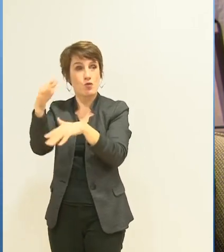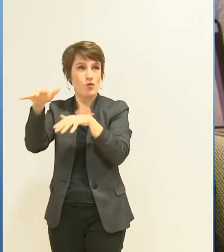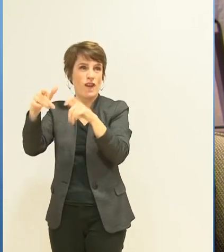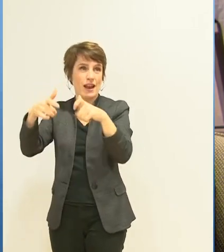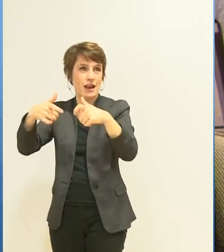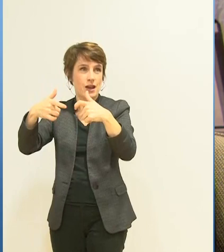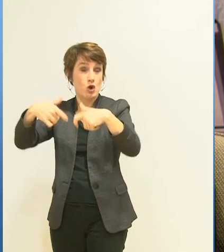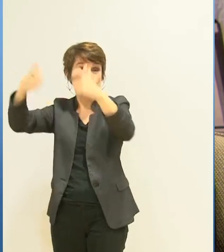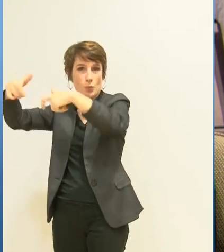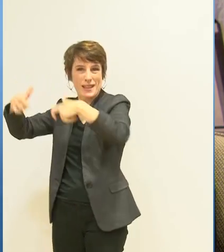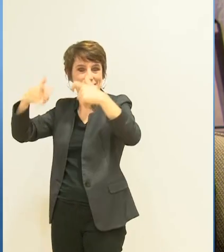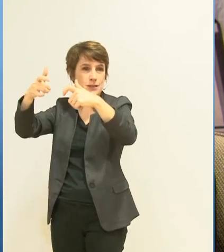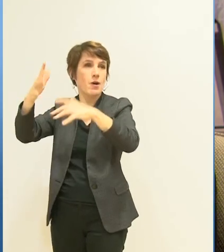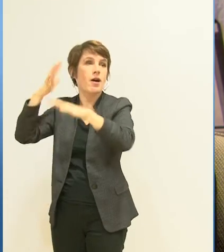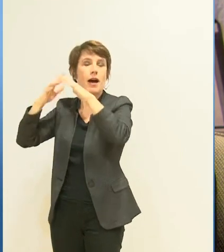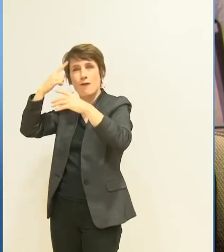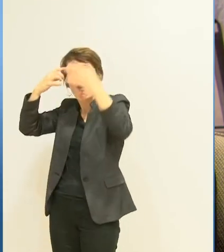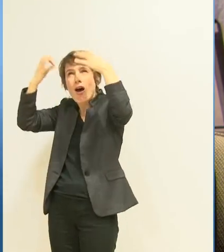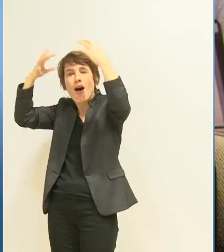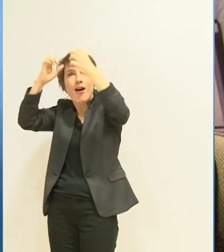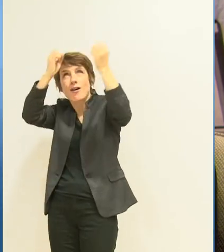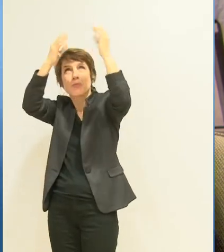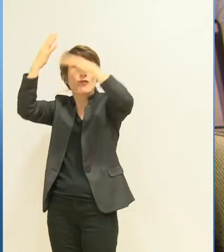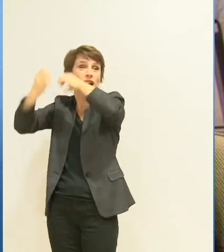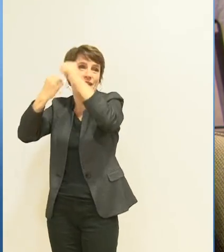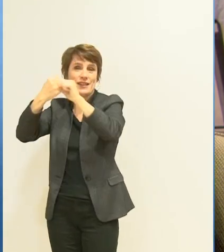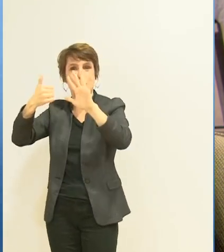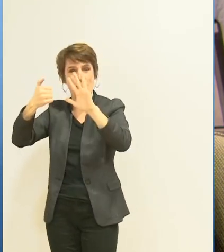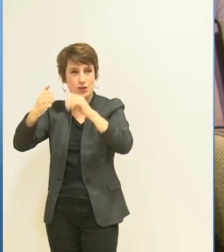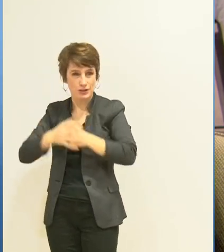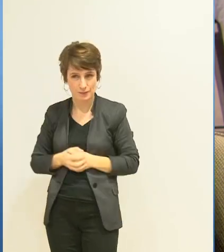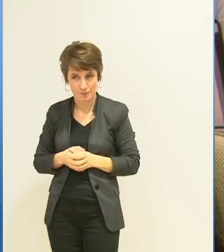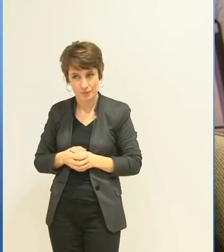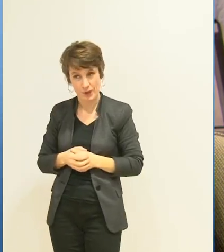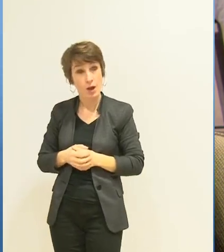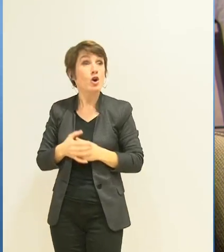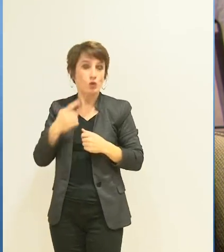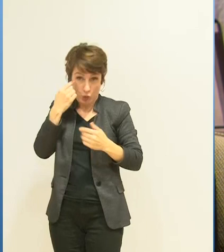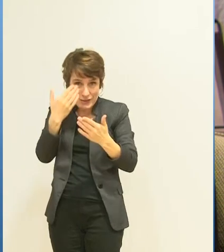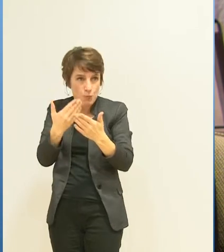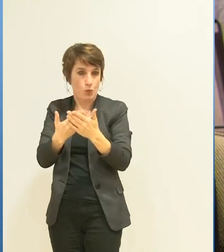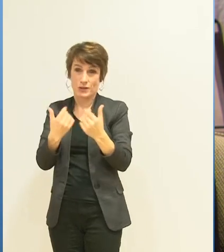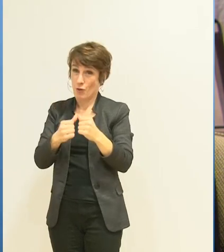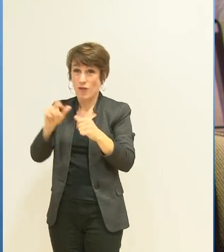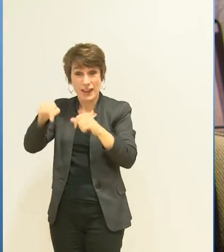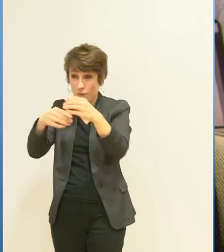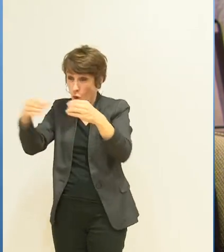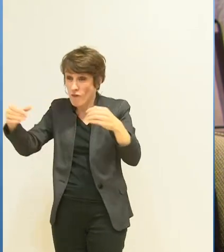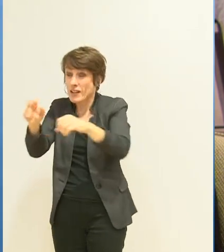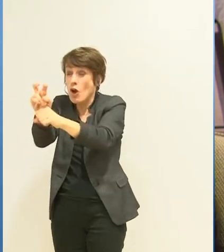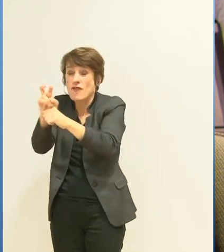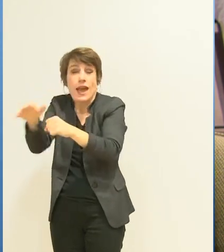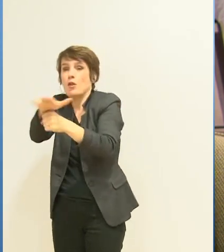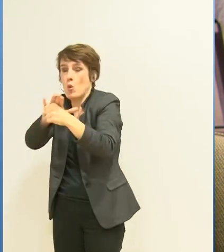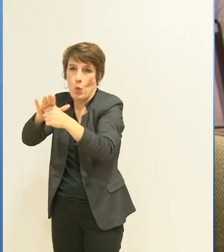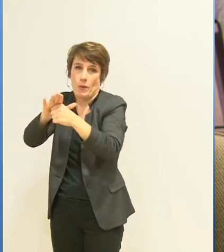60 du siècle dernier à ce titre seuls elle mériterait d'être réhabilité dans son intégralité et non